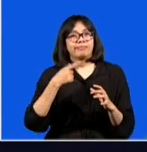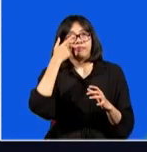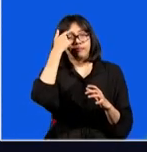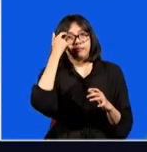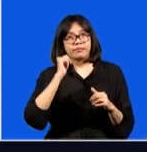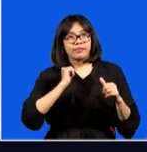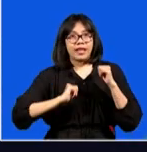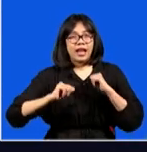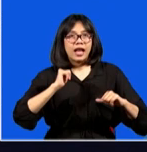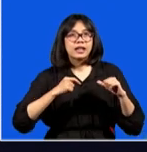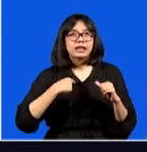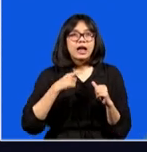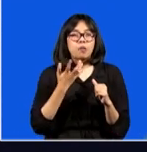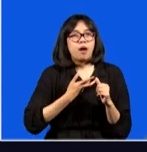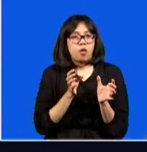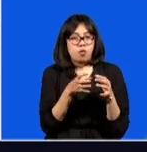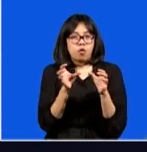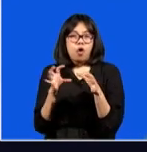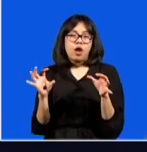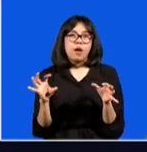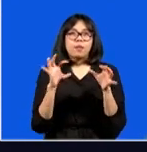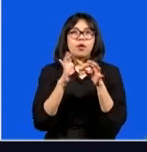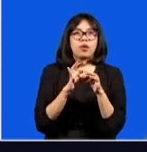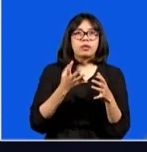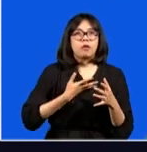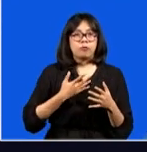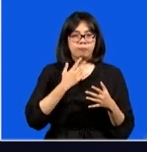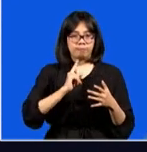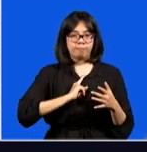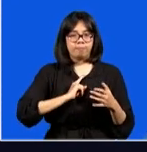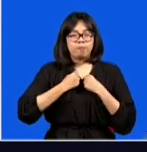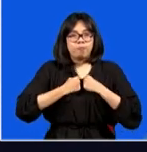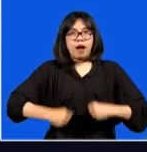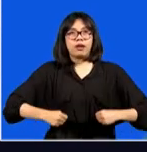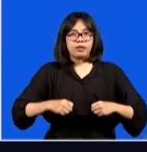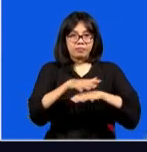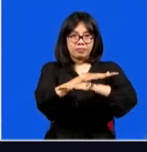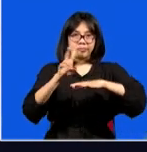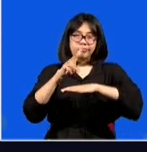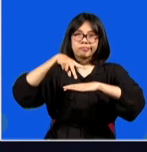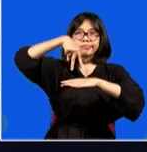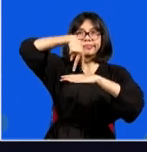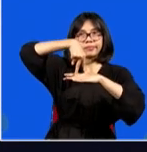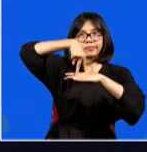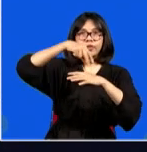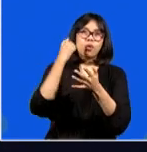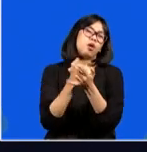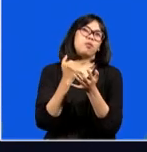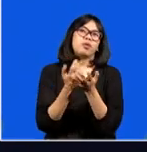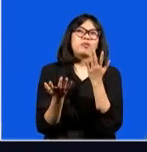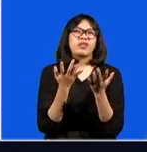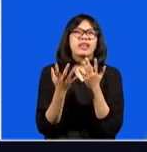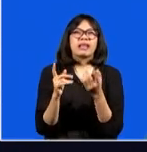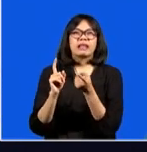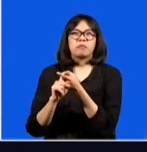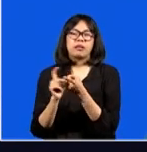teater Saya belajar keberanian untuk tampil di depan panggung dan dengan resiko di permalukan depan semua